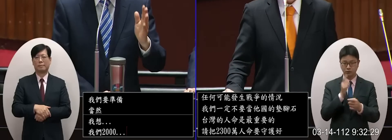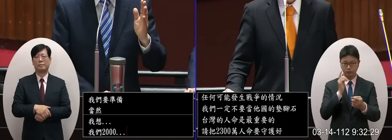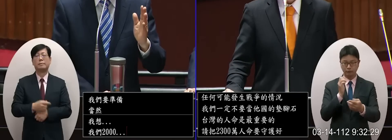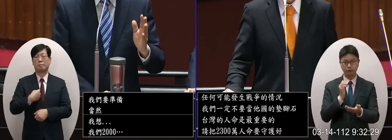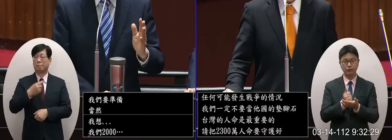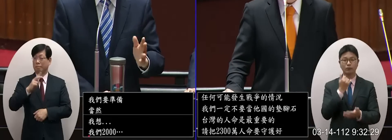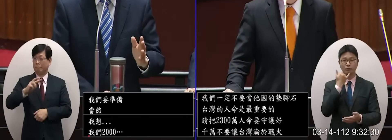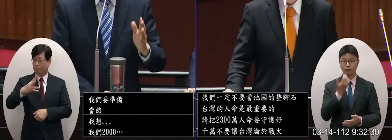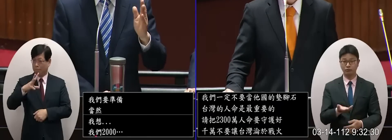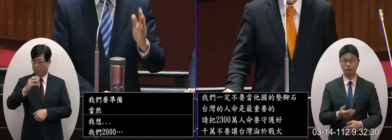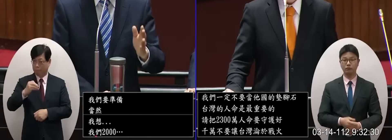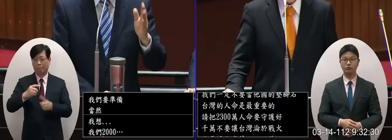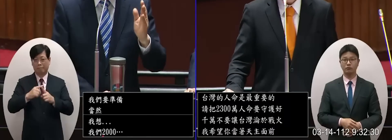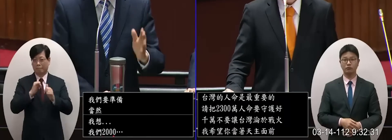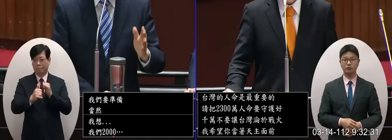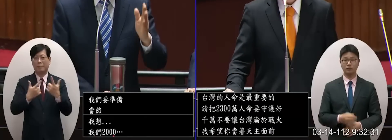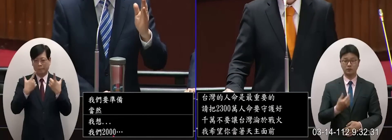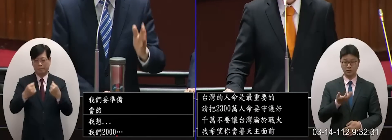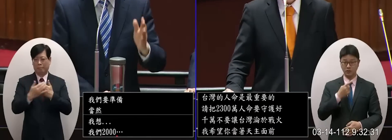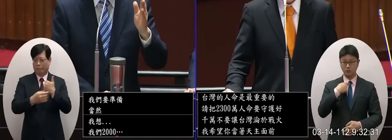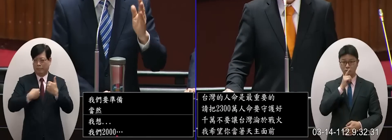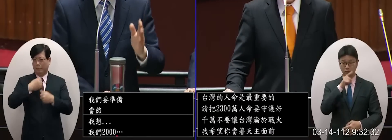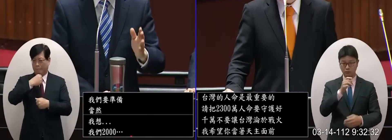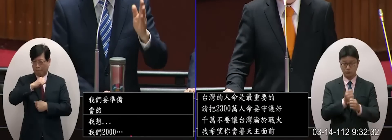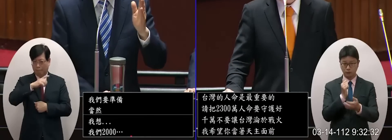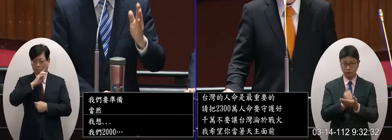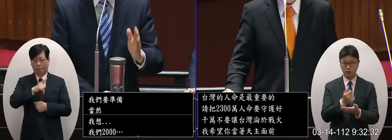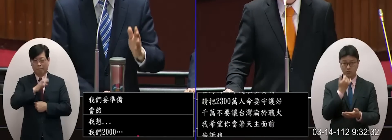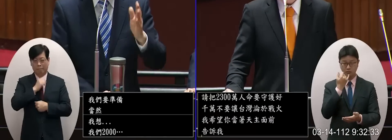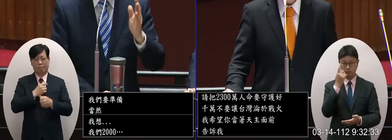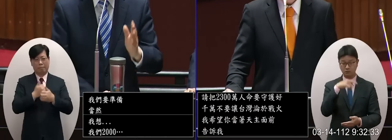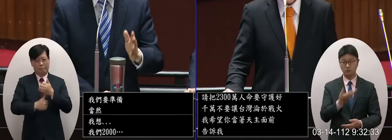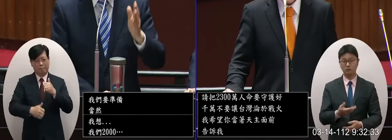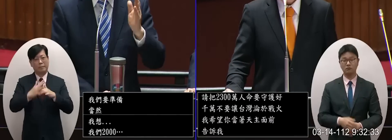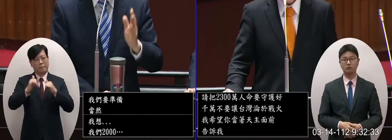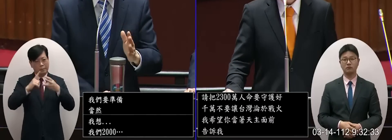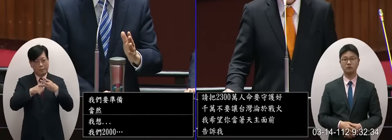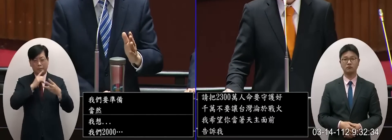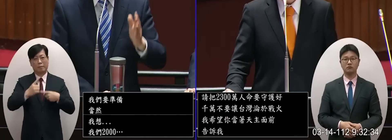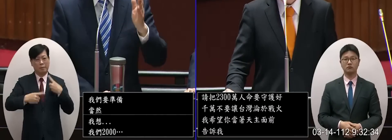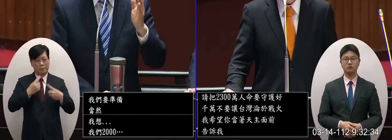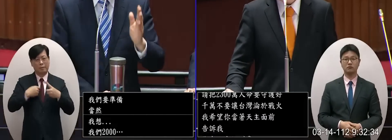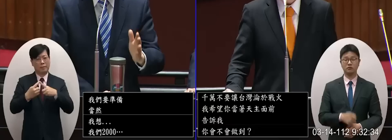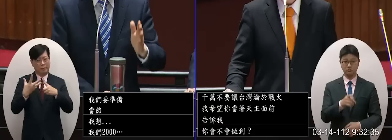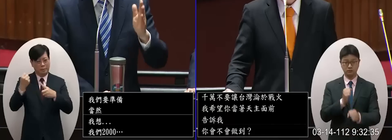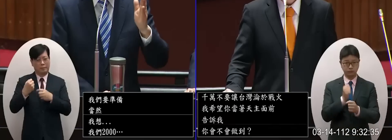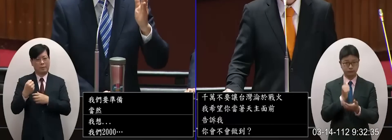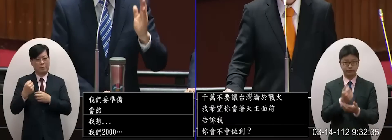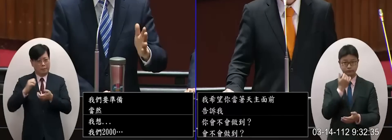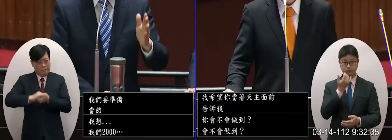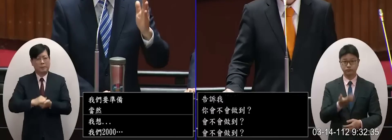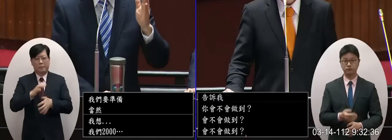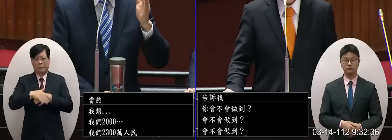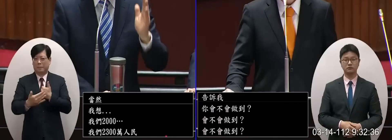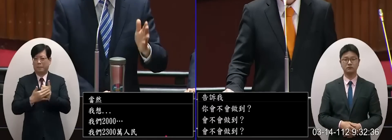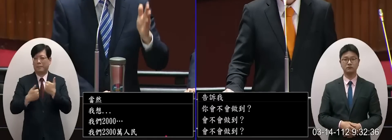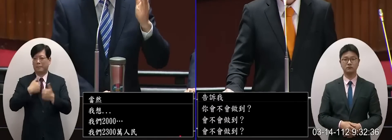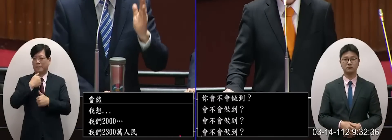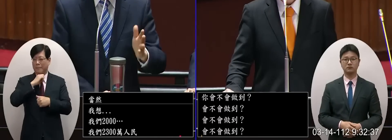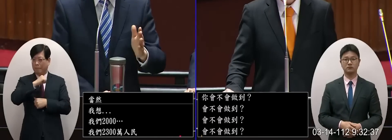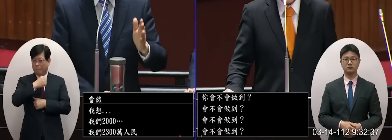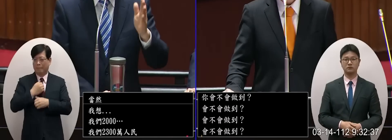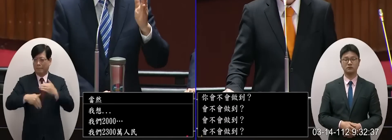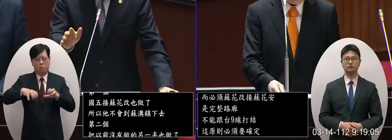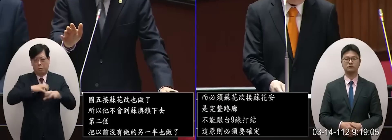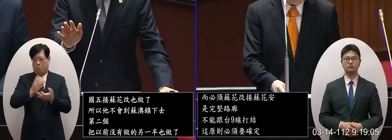们2300万 会不会做到？ 为捍卫台湾的自由、民主、法治跟人权， 会不会做到？ 我们一定会使台湾更